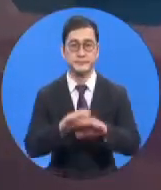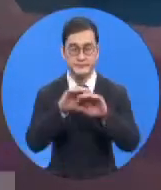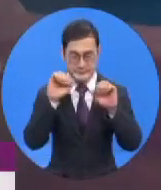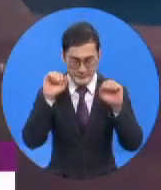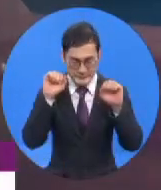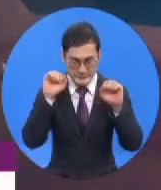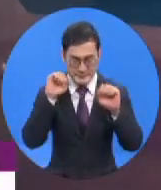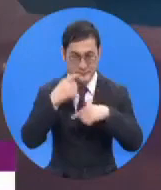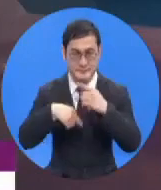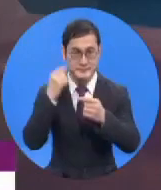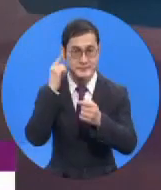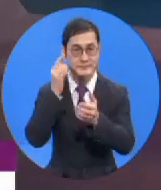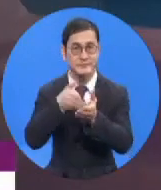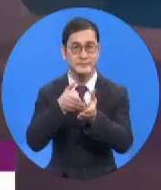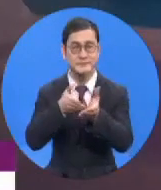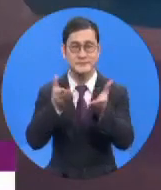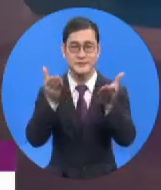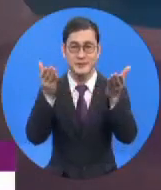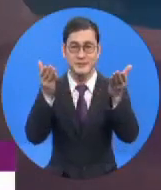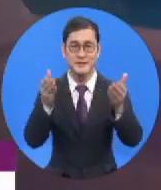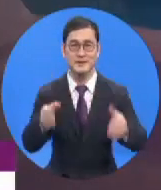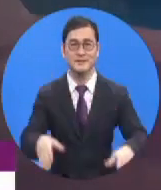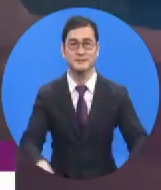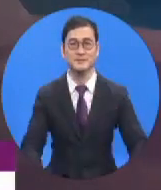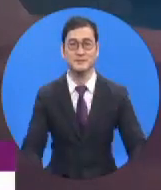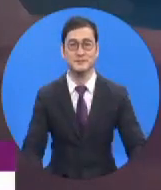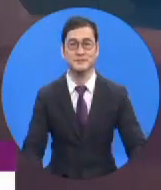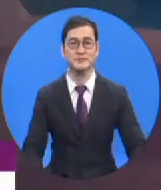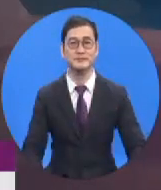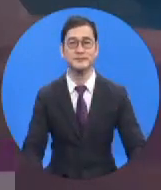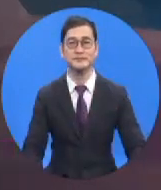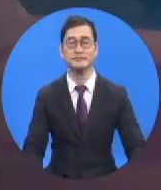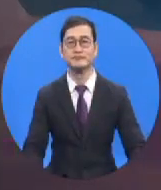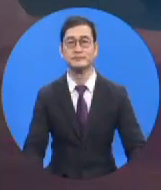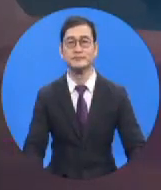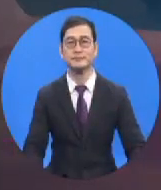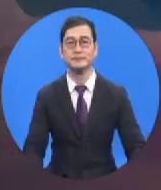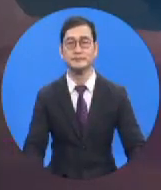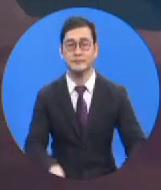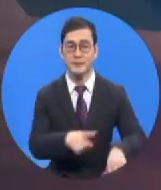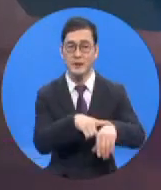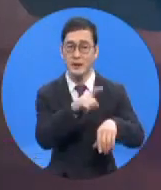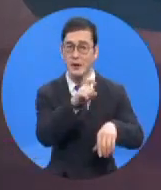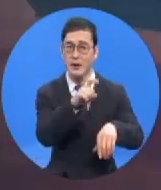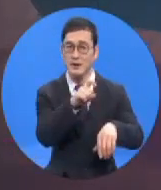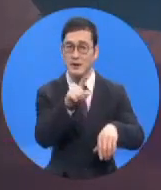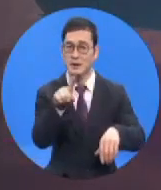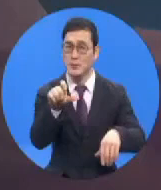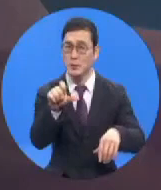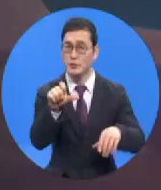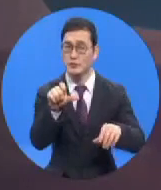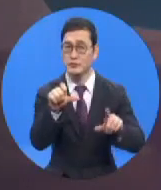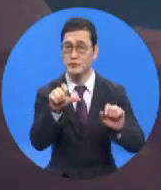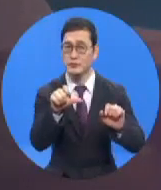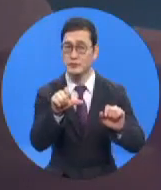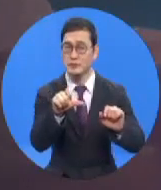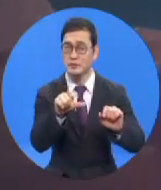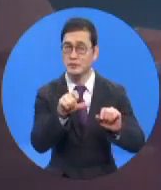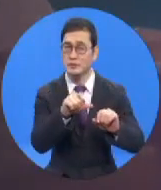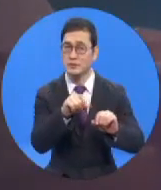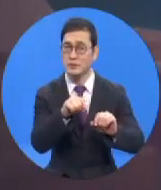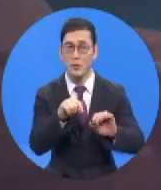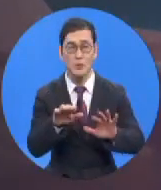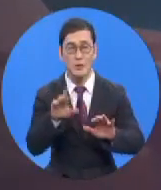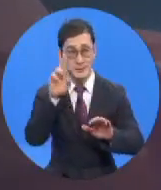네, 신문 읽어준 남자 이재명입니다. 잠시 뒤 오전 11시 15분 대법원은 박근혜 전 대통령에 대한 최종심